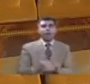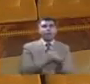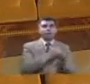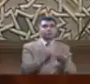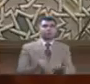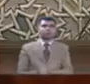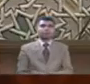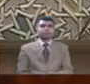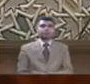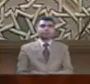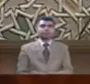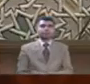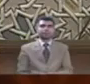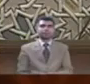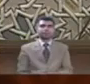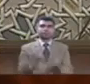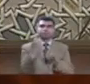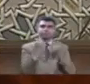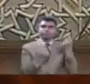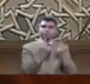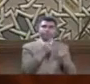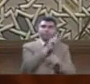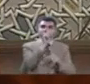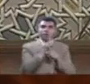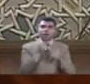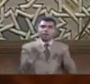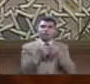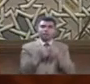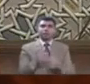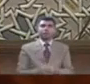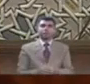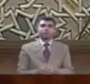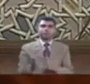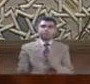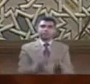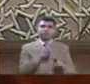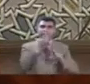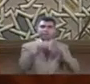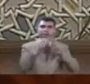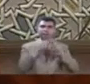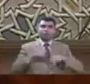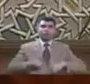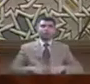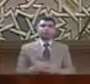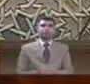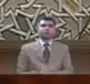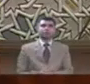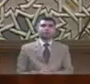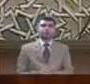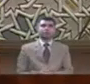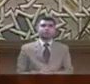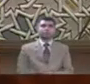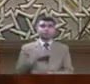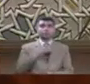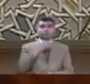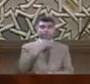شكرا سيد النائب المحترم، هل من تعقيب إضافي؟ سيد الوزير تفضلوا في ثواني. نقول لكم سيد